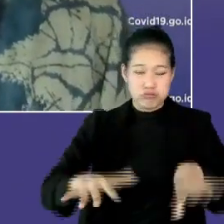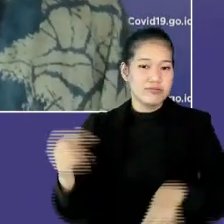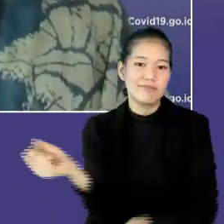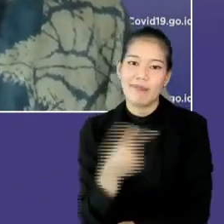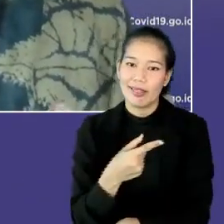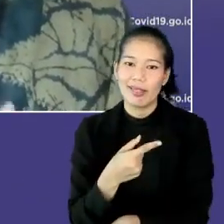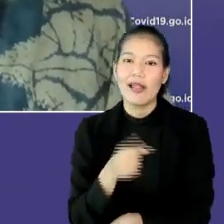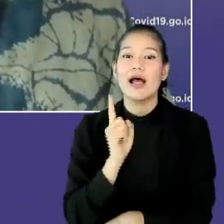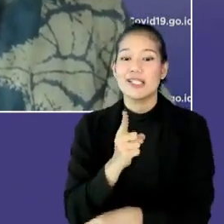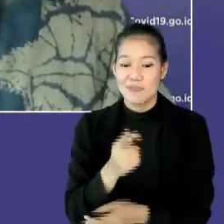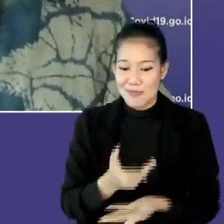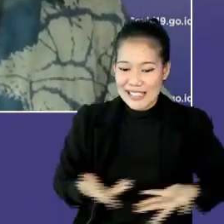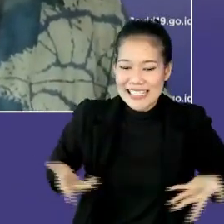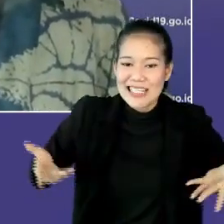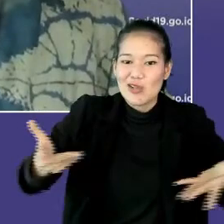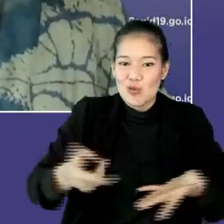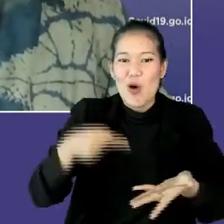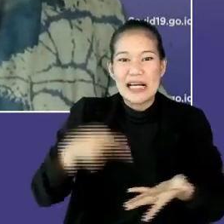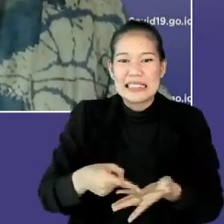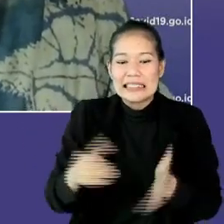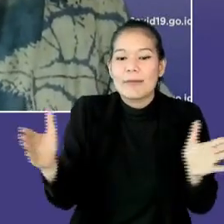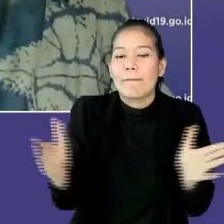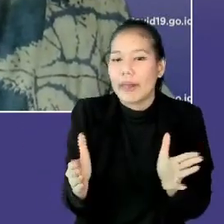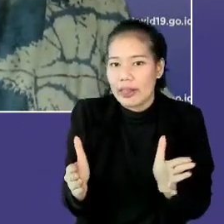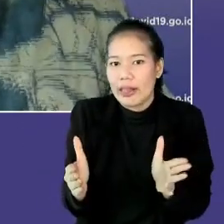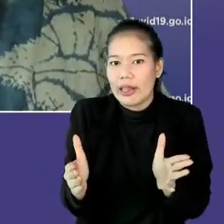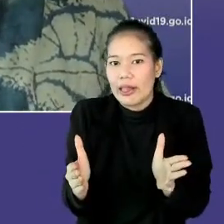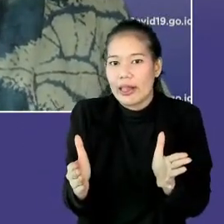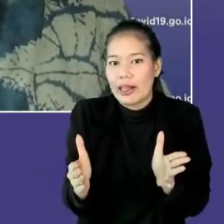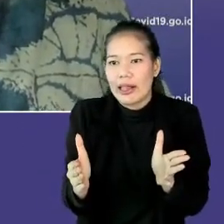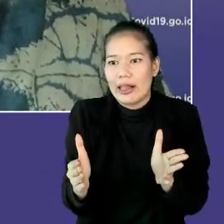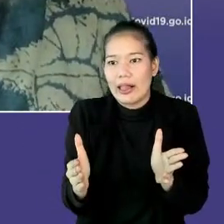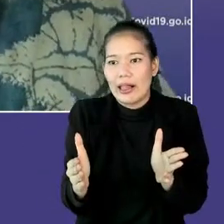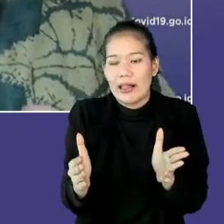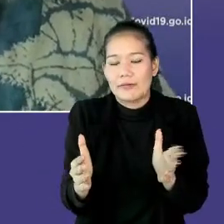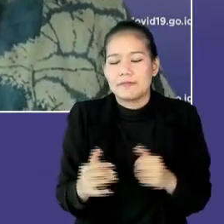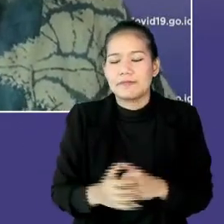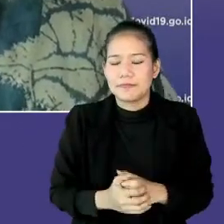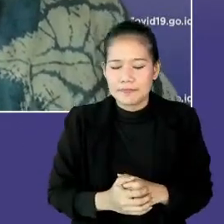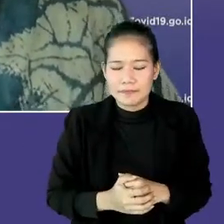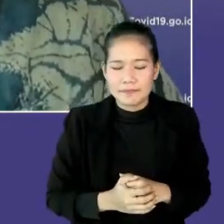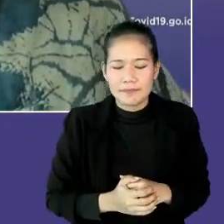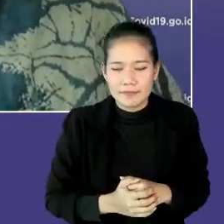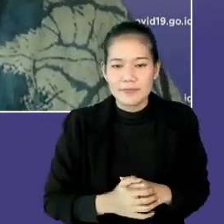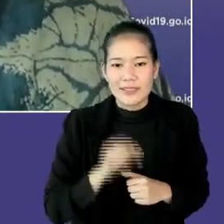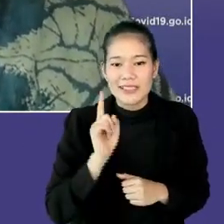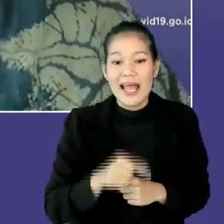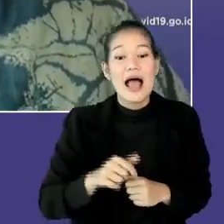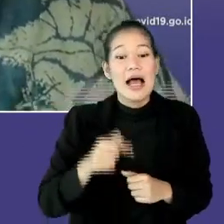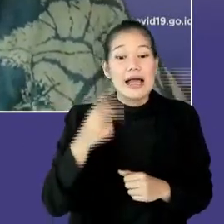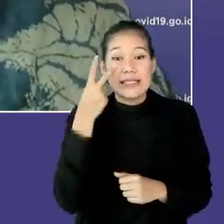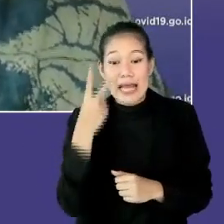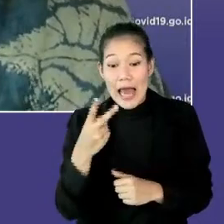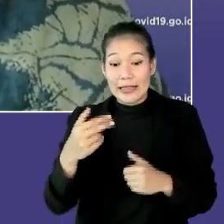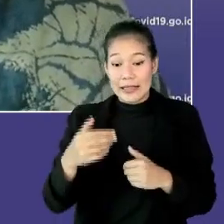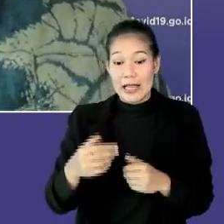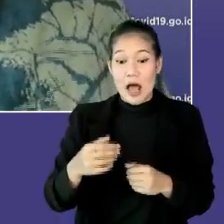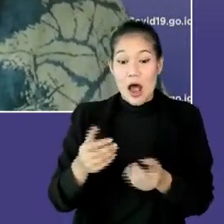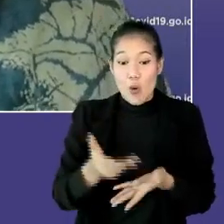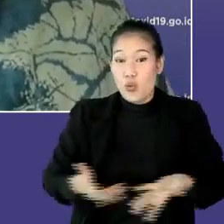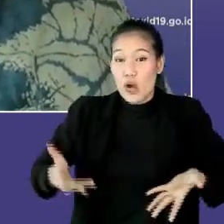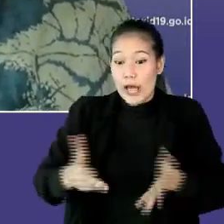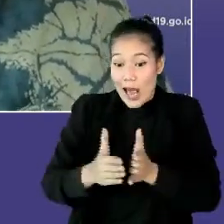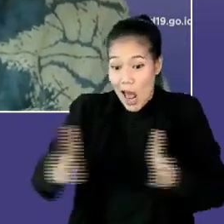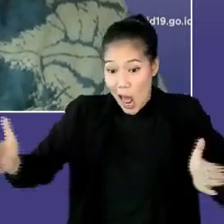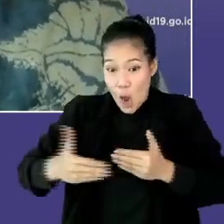menyebarnya karena ruang lingkup wilayah yang tidak terlalu luas. Nah, jangan lupa juga kita punya perluasan wilayah, semakin luas wilayahnya pasti